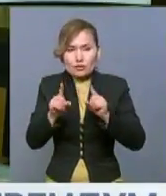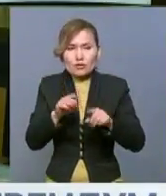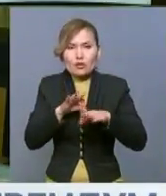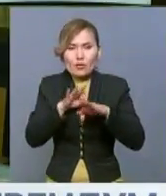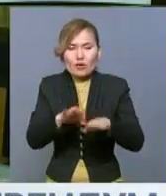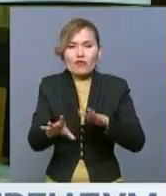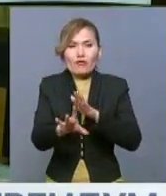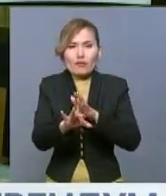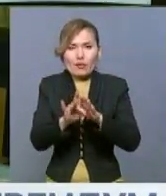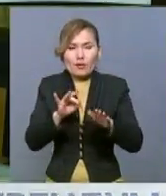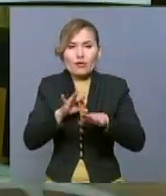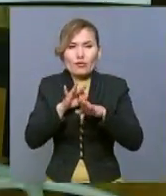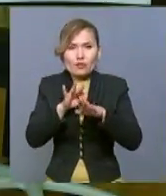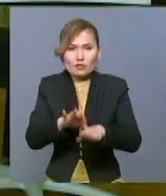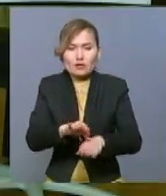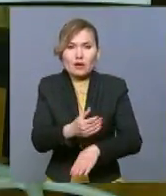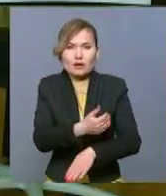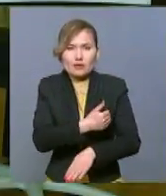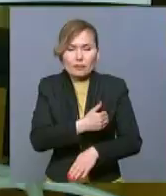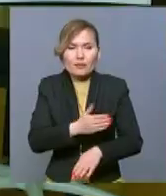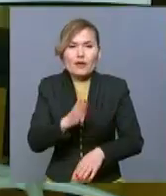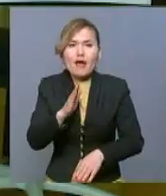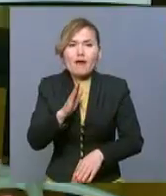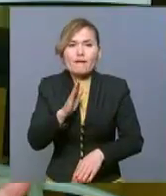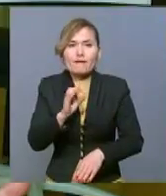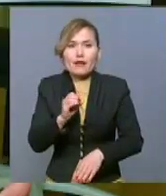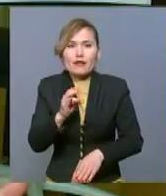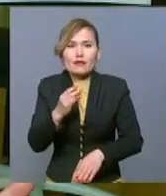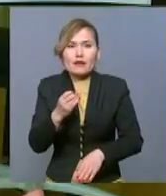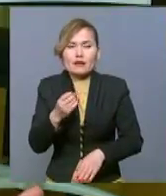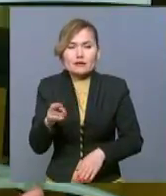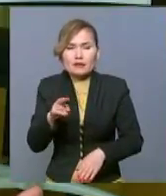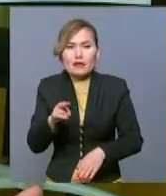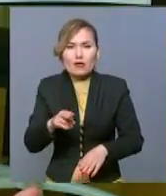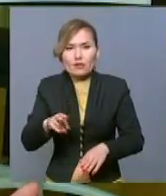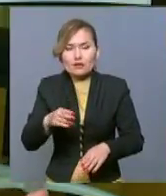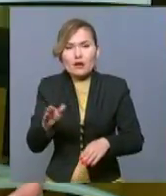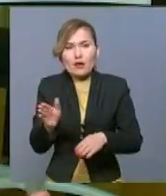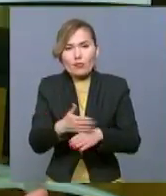Венецияның толық тәуелсіздігі жөнінде сауалды дауысқа салуды рұқсат етпеген еді.